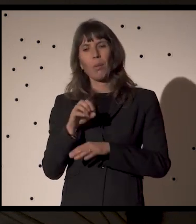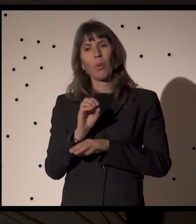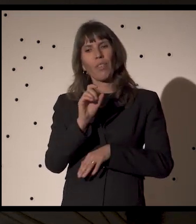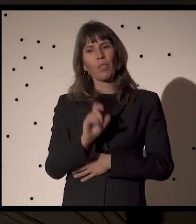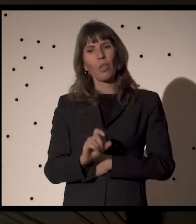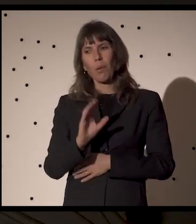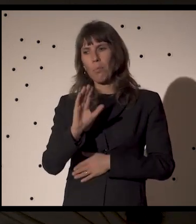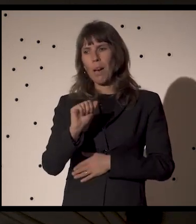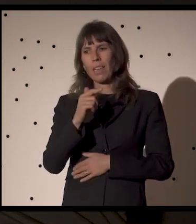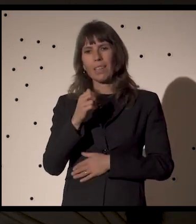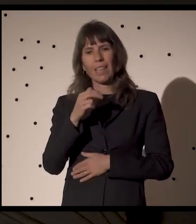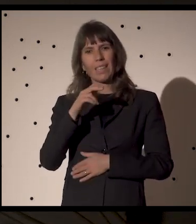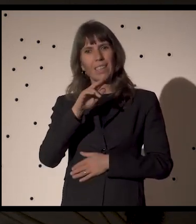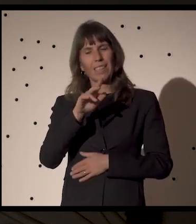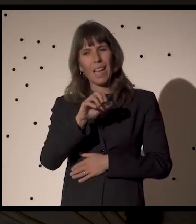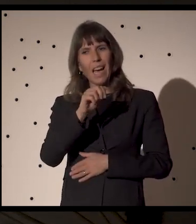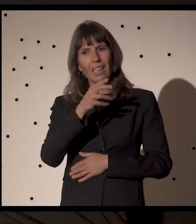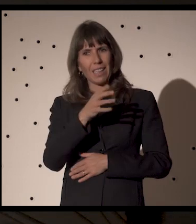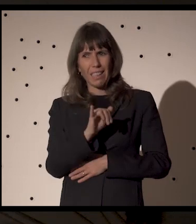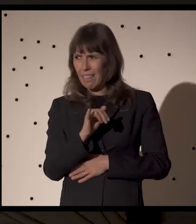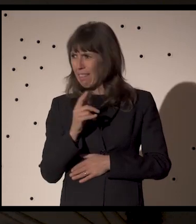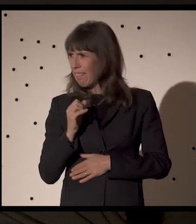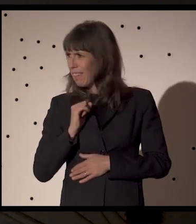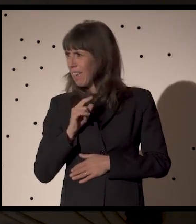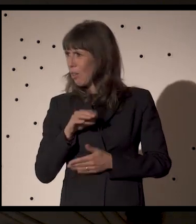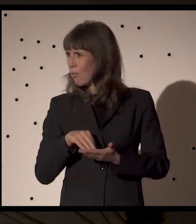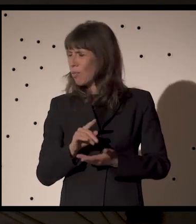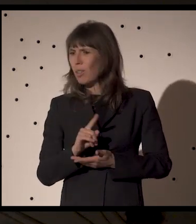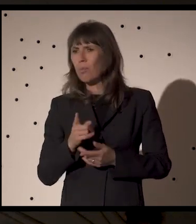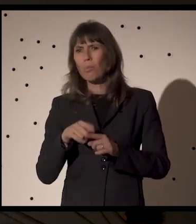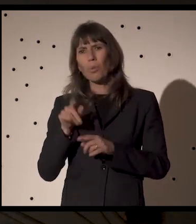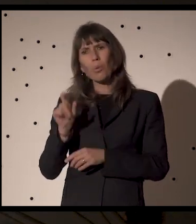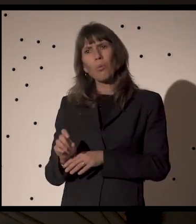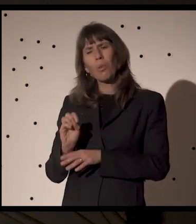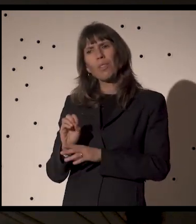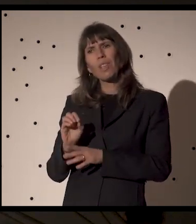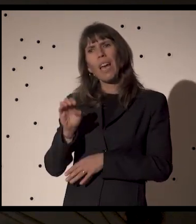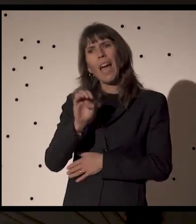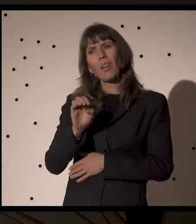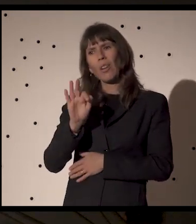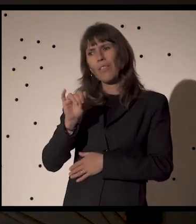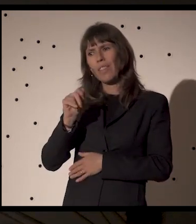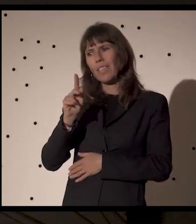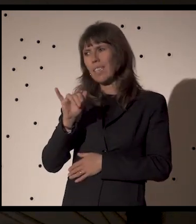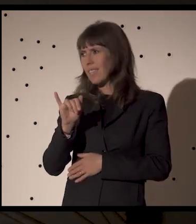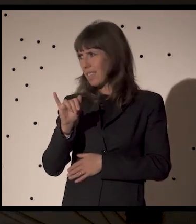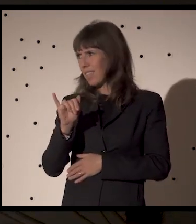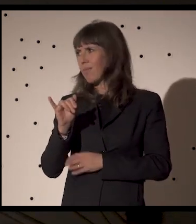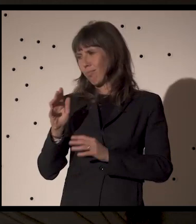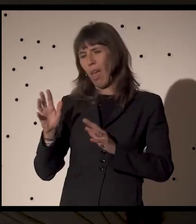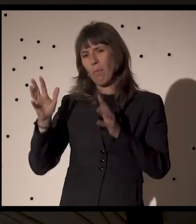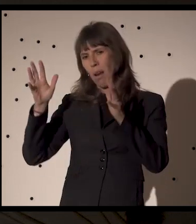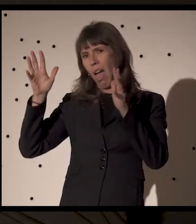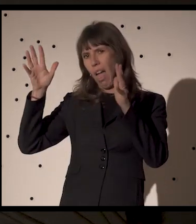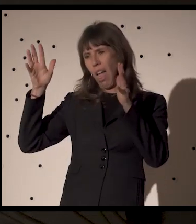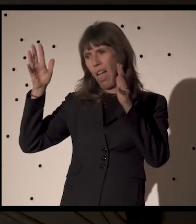che credono sia qui Mentre qui con noi la professoressa Ercoli Finzi che merita più che un applauso da parte nostra